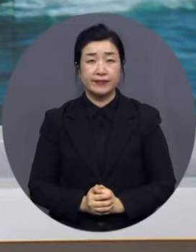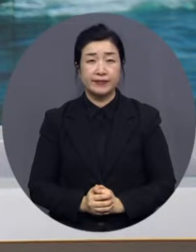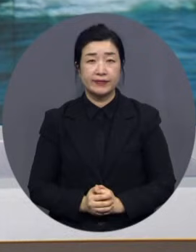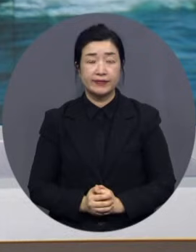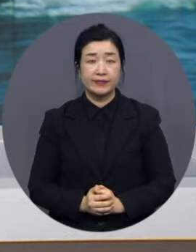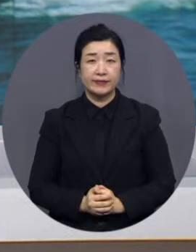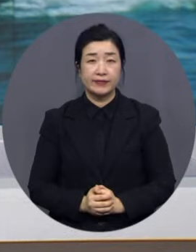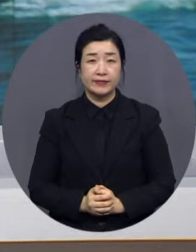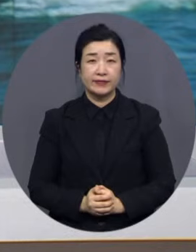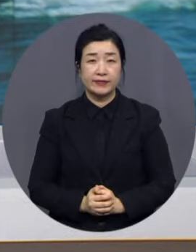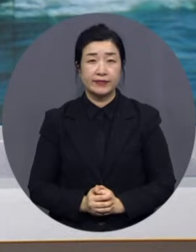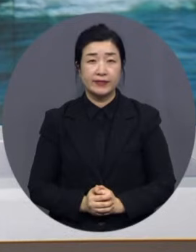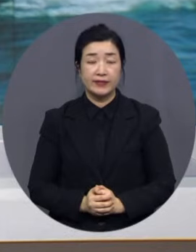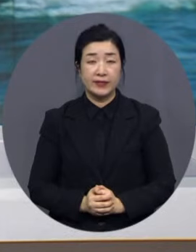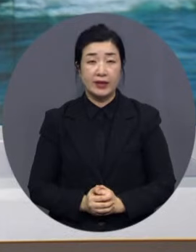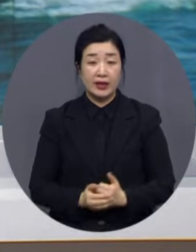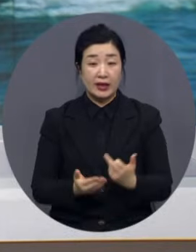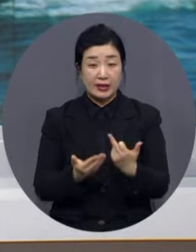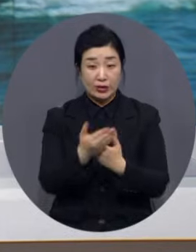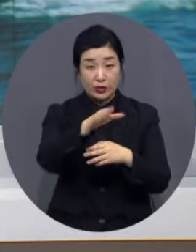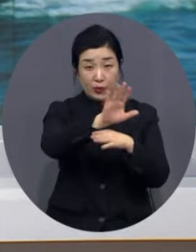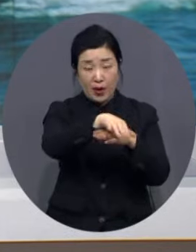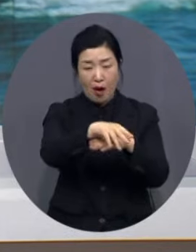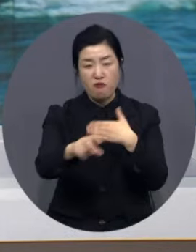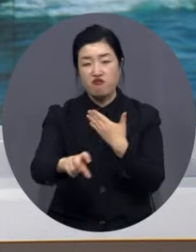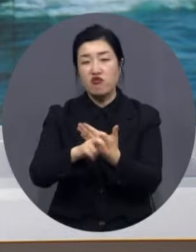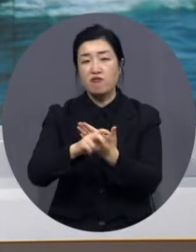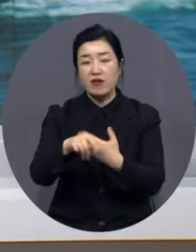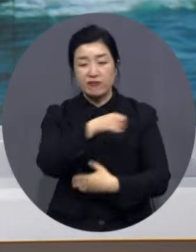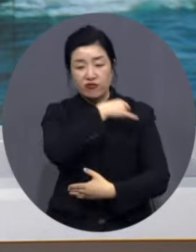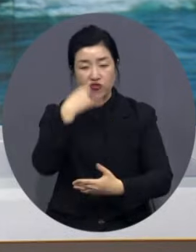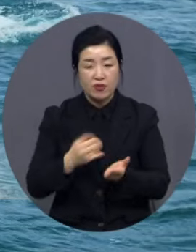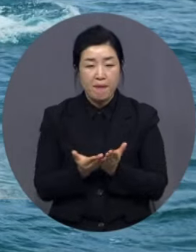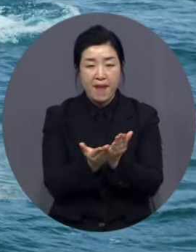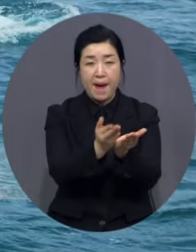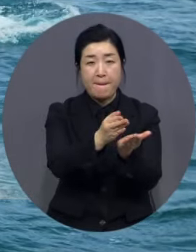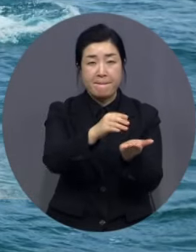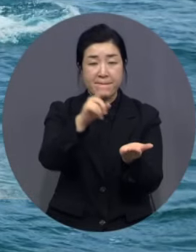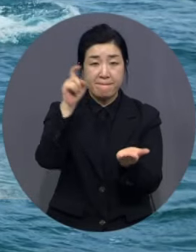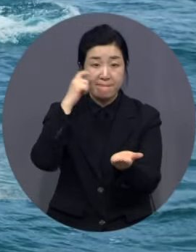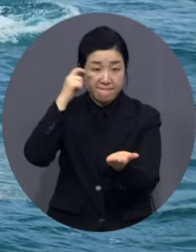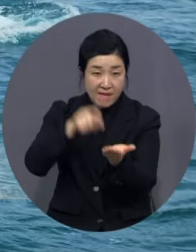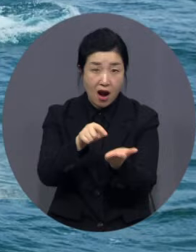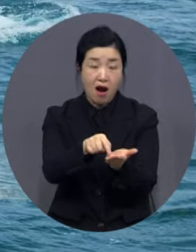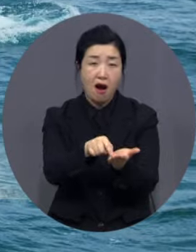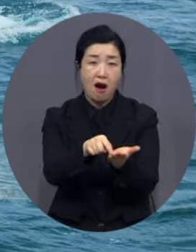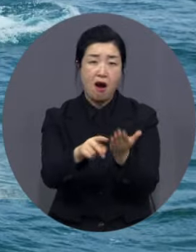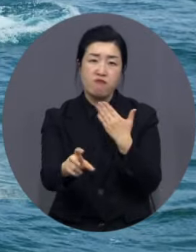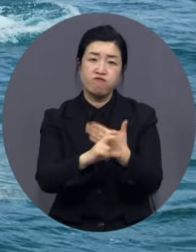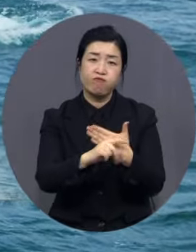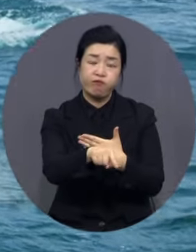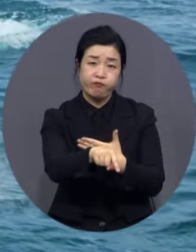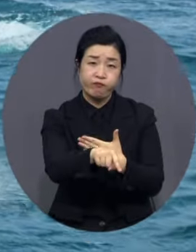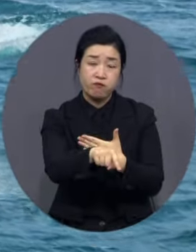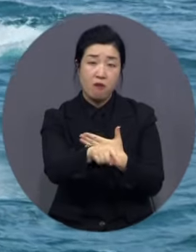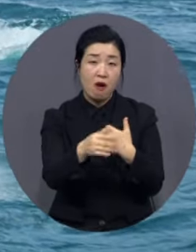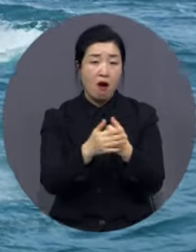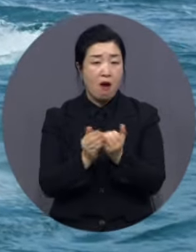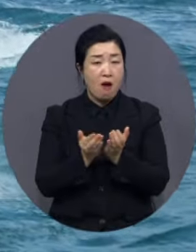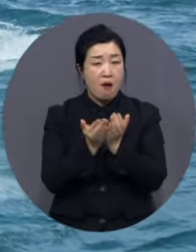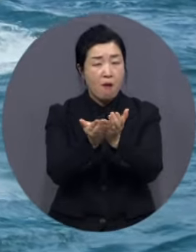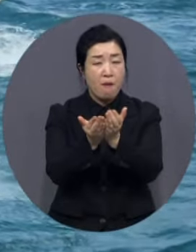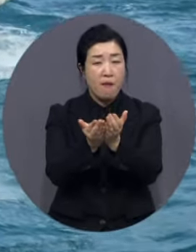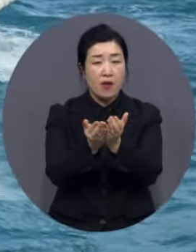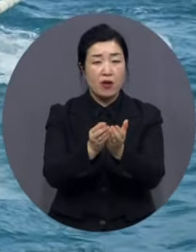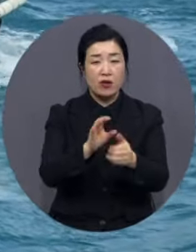발견됐습니다 제주 해역에서 불법 조업한 중국어선 한척이 나포됐다 오늘오전 11시